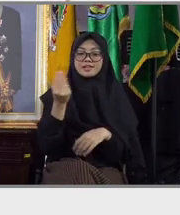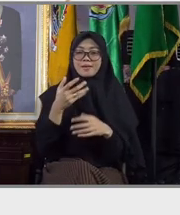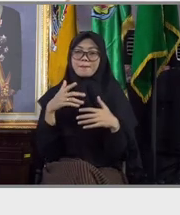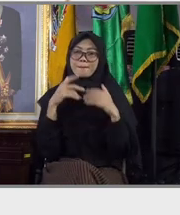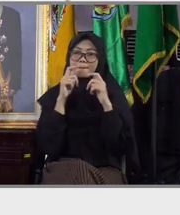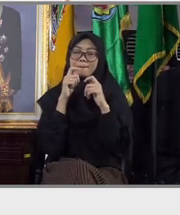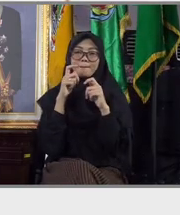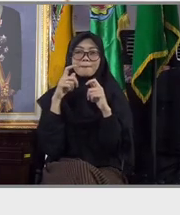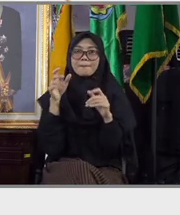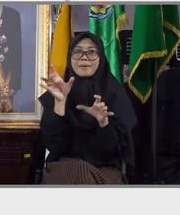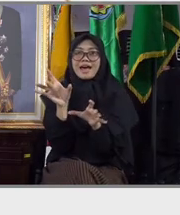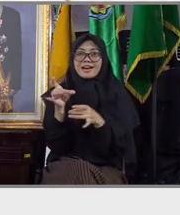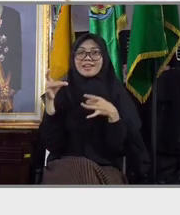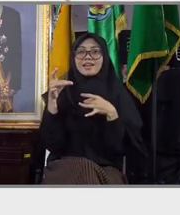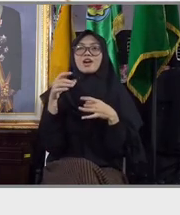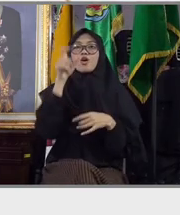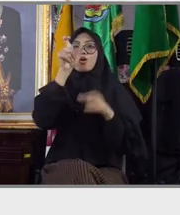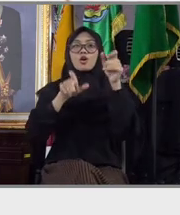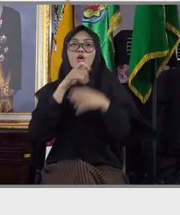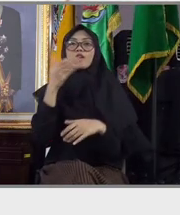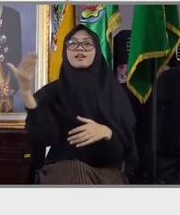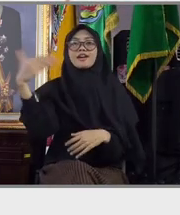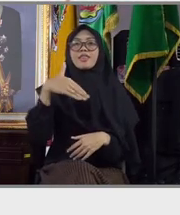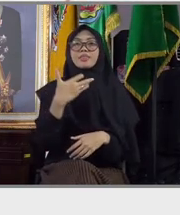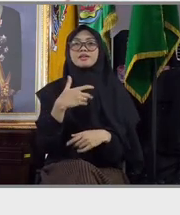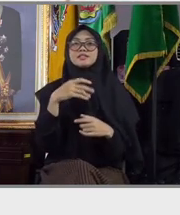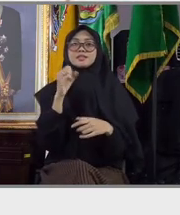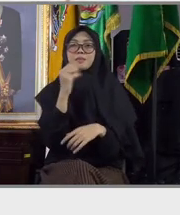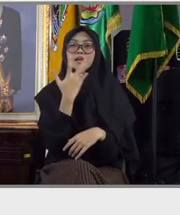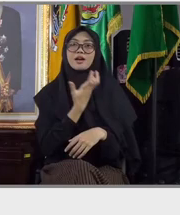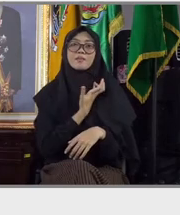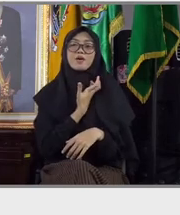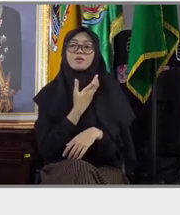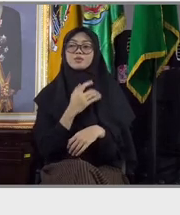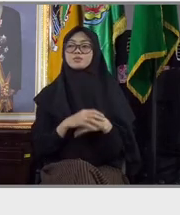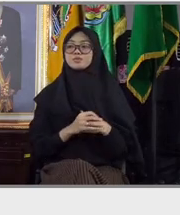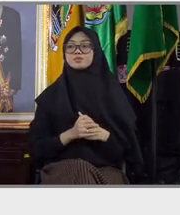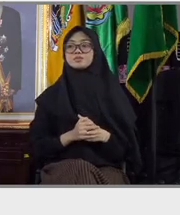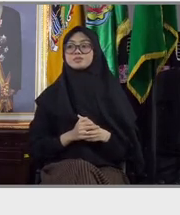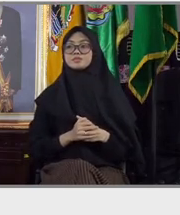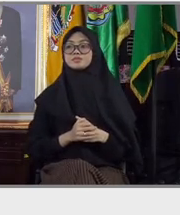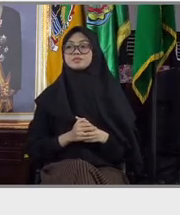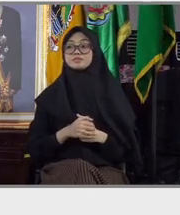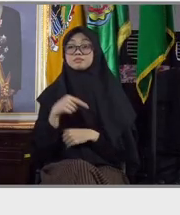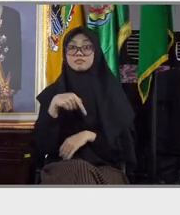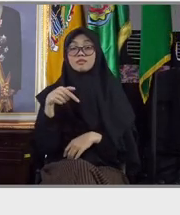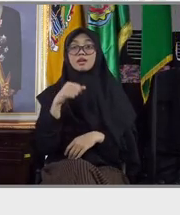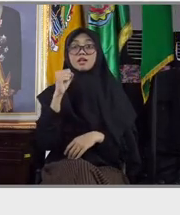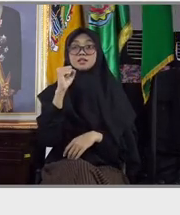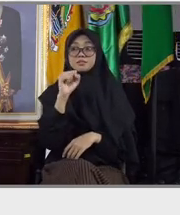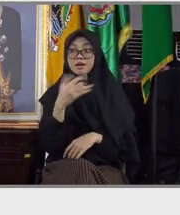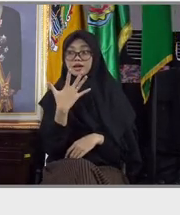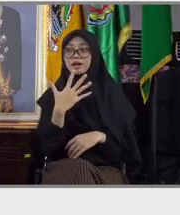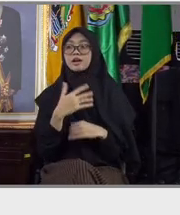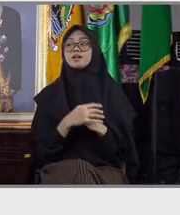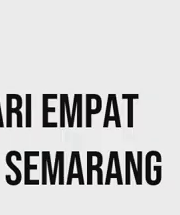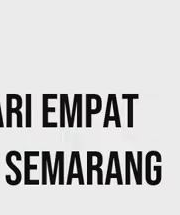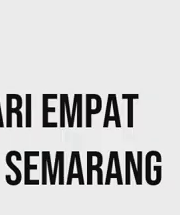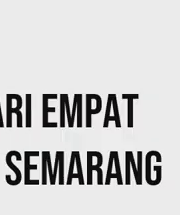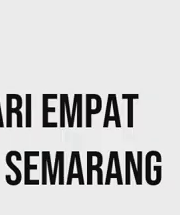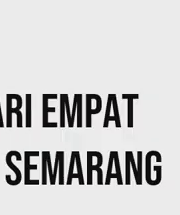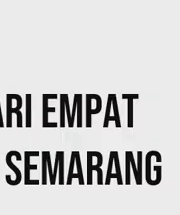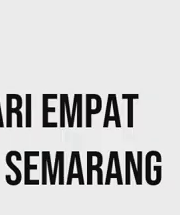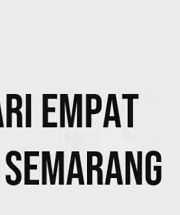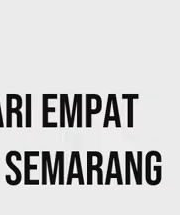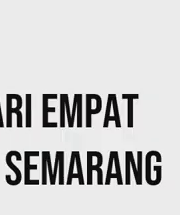yang menarik supaya orang juga mau datang ke Semarang seperti Semarang Lama ini. Di Semarang Lama, Pak Gub, yang